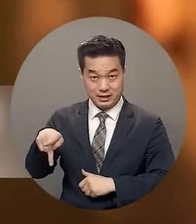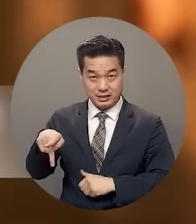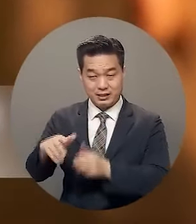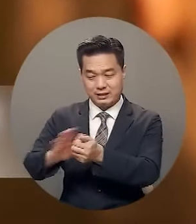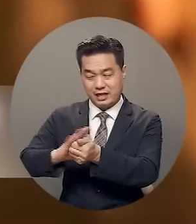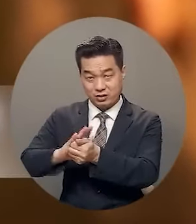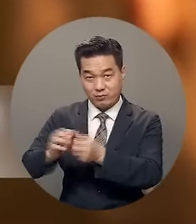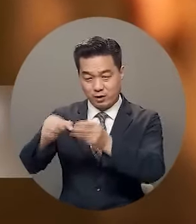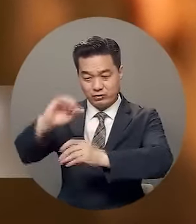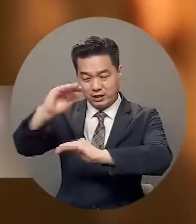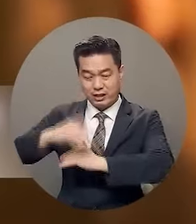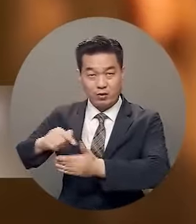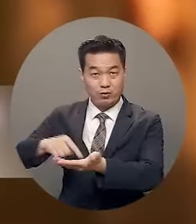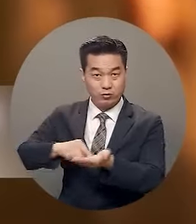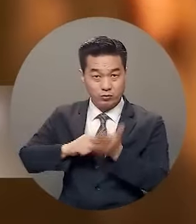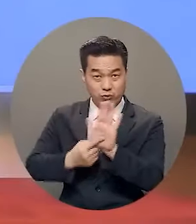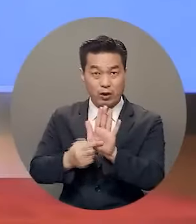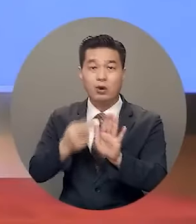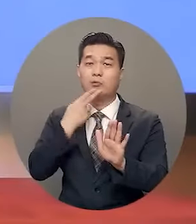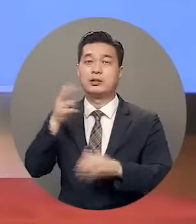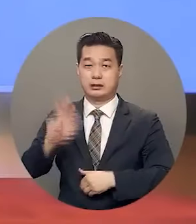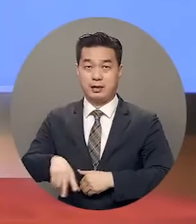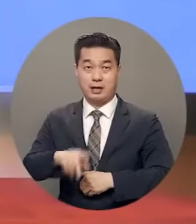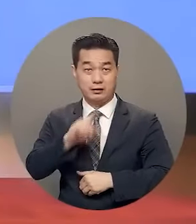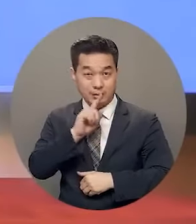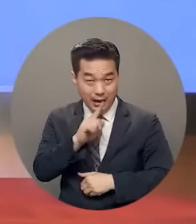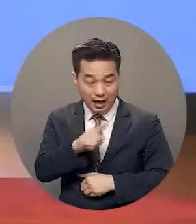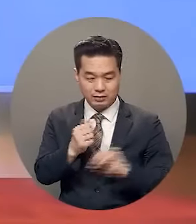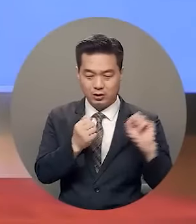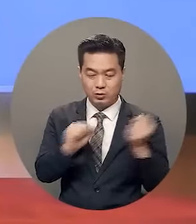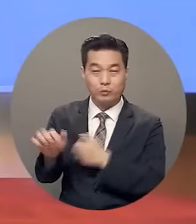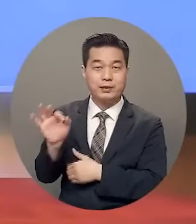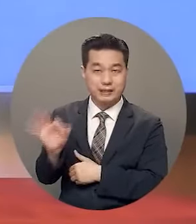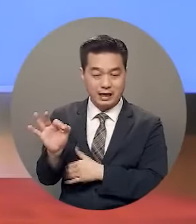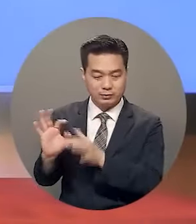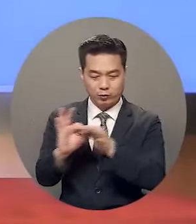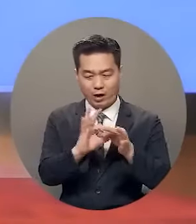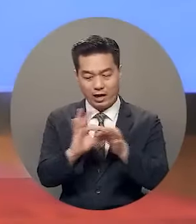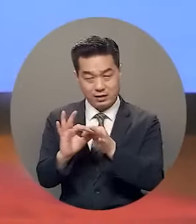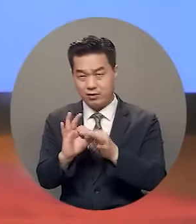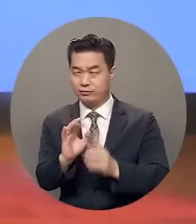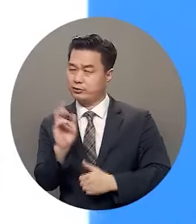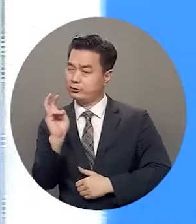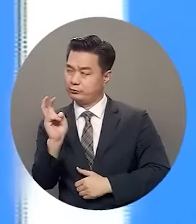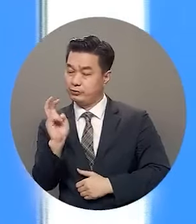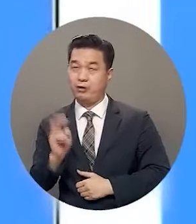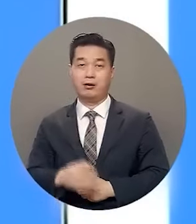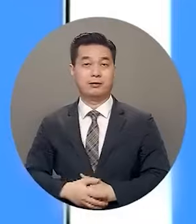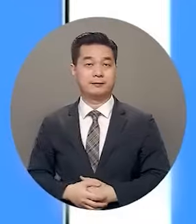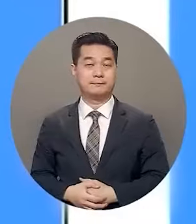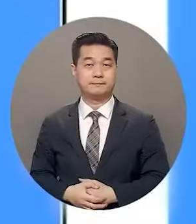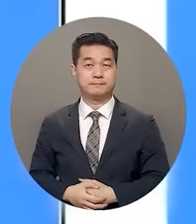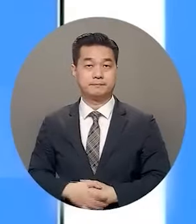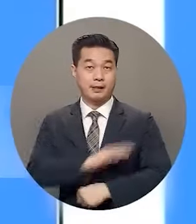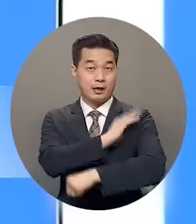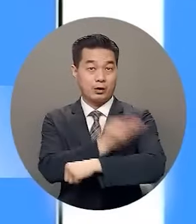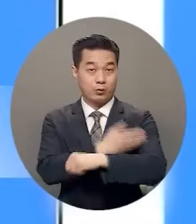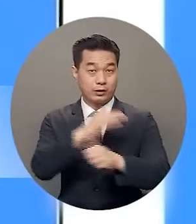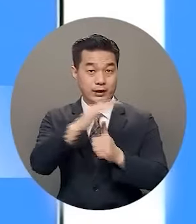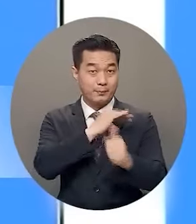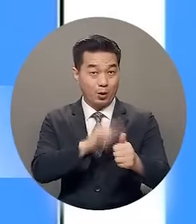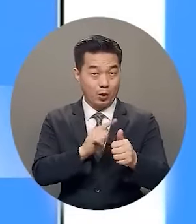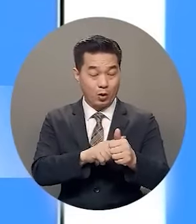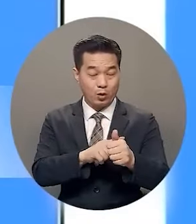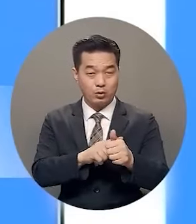내용이 알려지지 않았지만 권 씨의 발언은 그의 도피 자금과 관련된 것으로 추정됩니다. 권 대표는